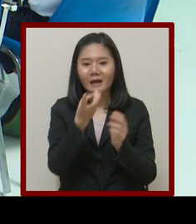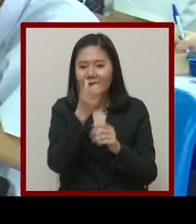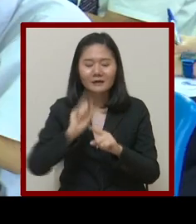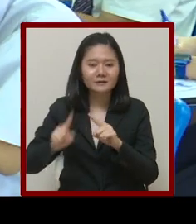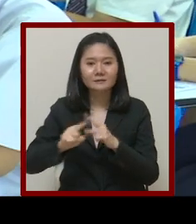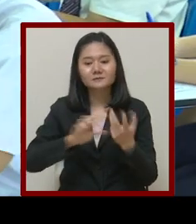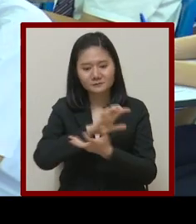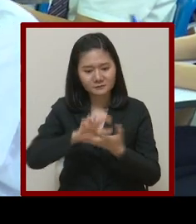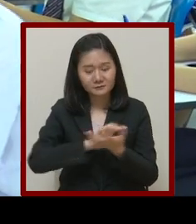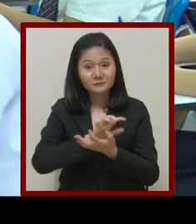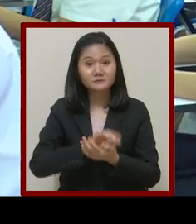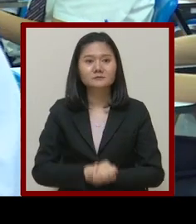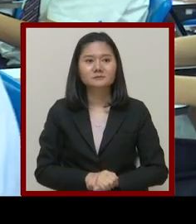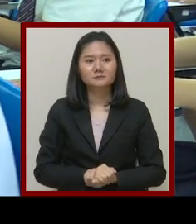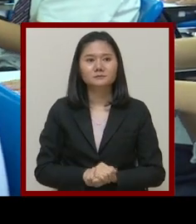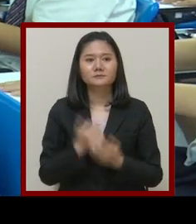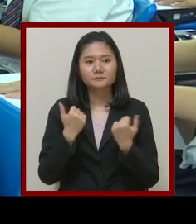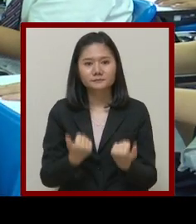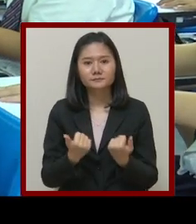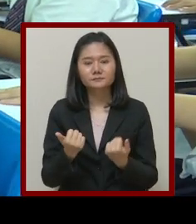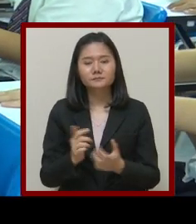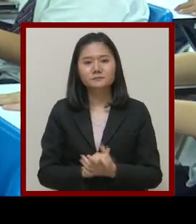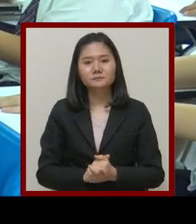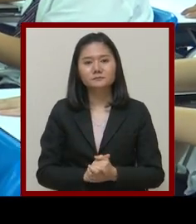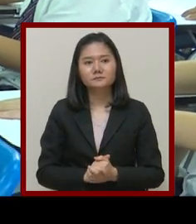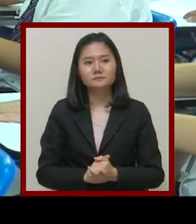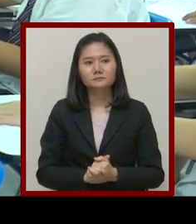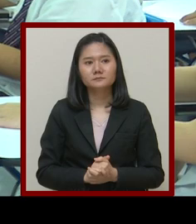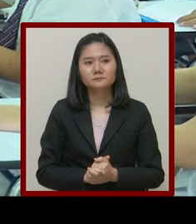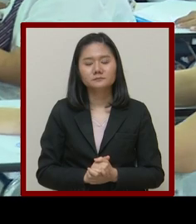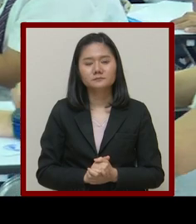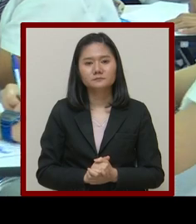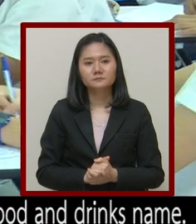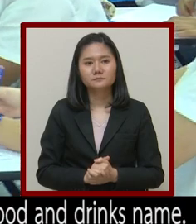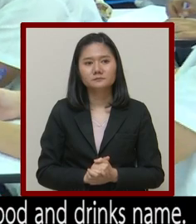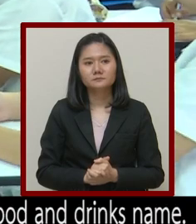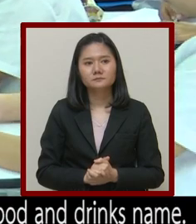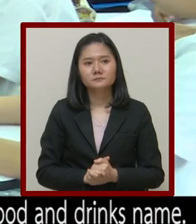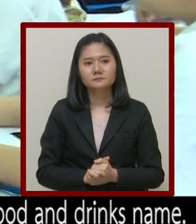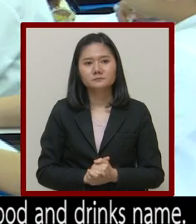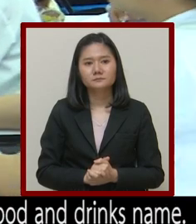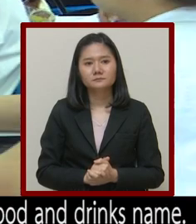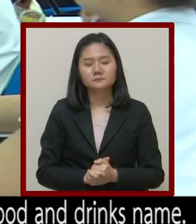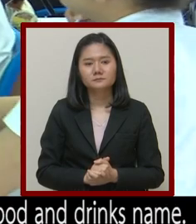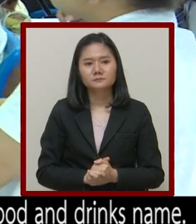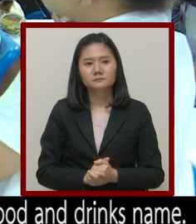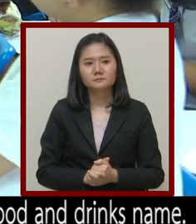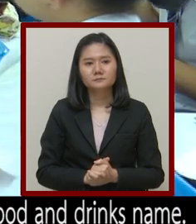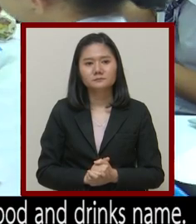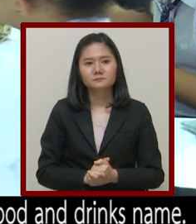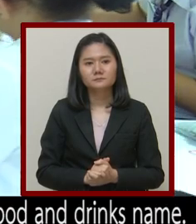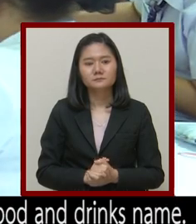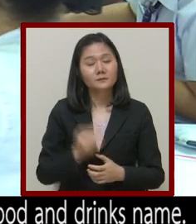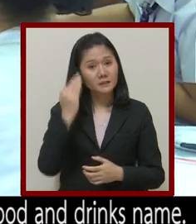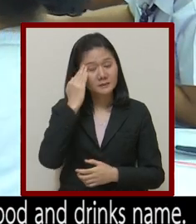ะเอาละทีนี้